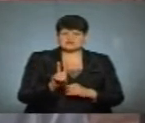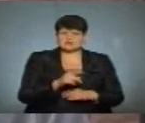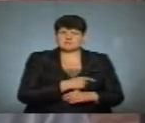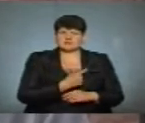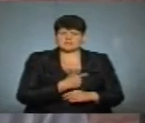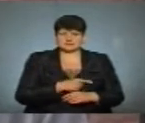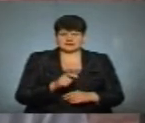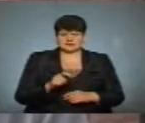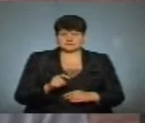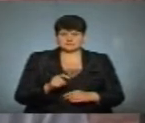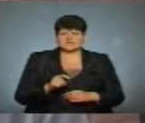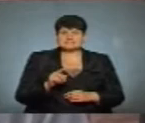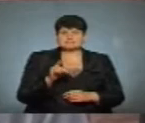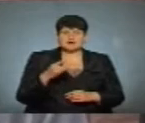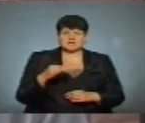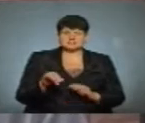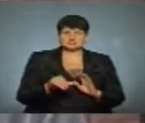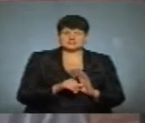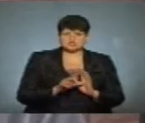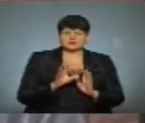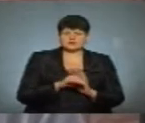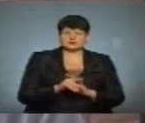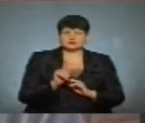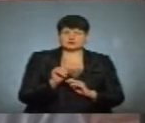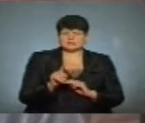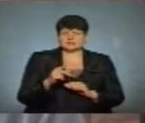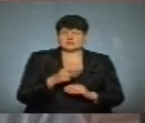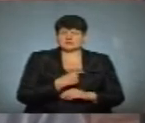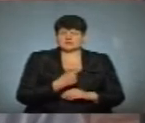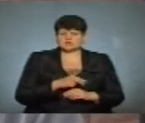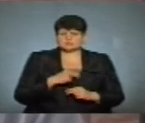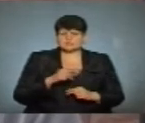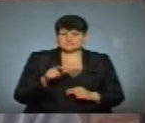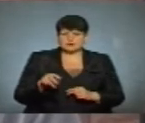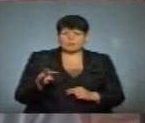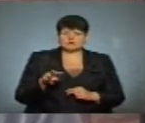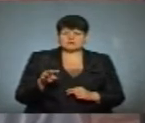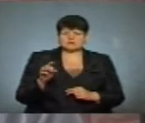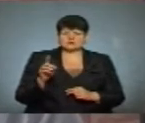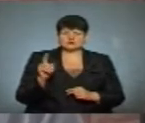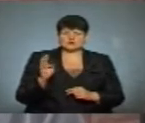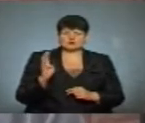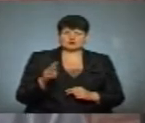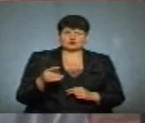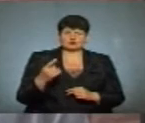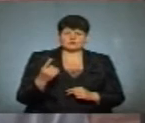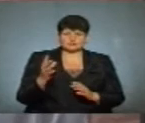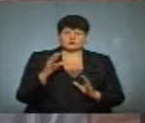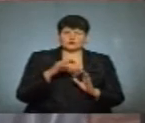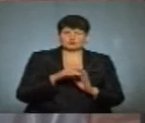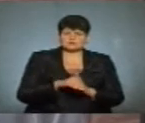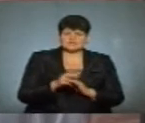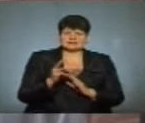медики. В Збарацькому 6, в тому числі 1 медпрацівник. В Монастириському 141, в тому